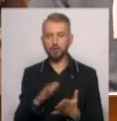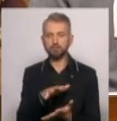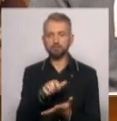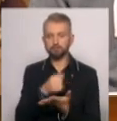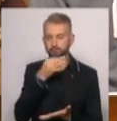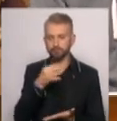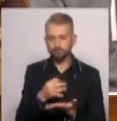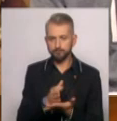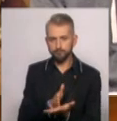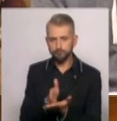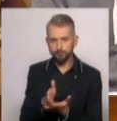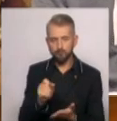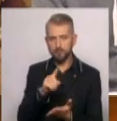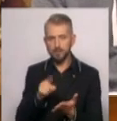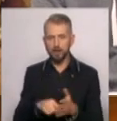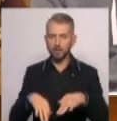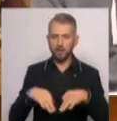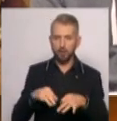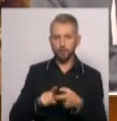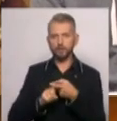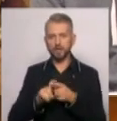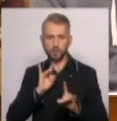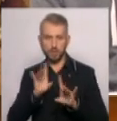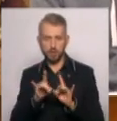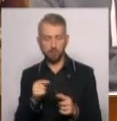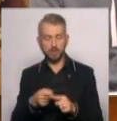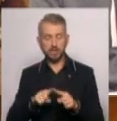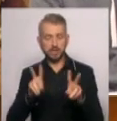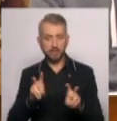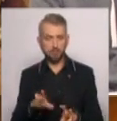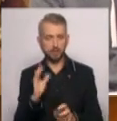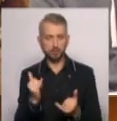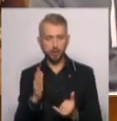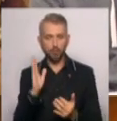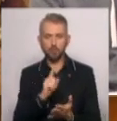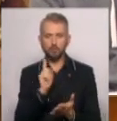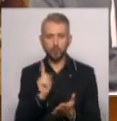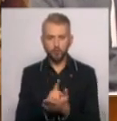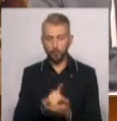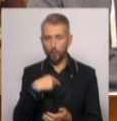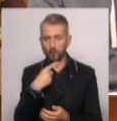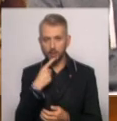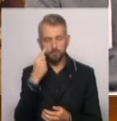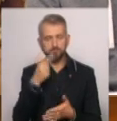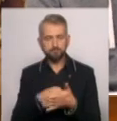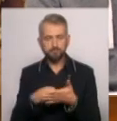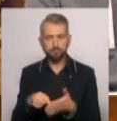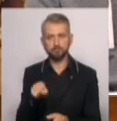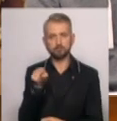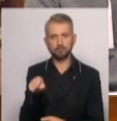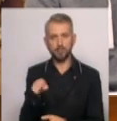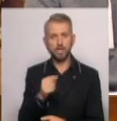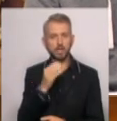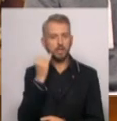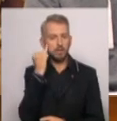питаннями транспорту, зв'язку та реклами. На ці теми сьогодні обов'язково будемо говорити. Я роблю великий акцент, що пан Сергій Харчук є